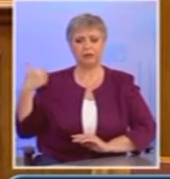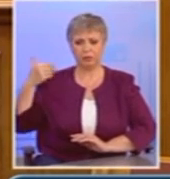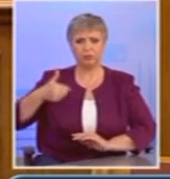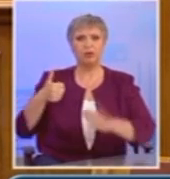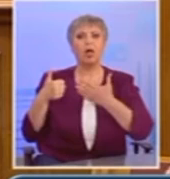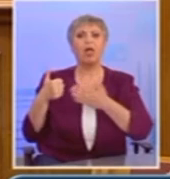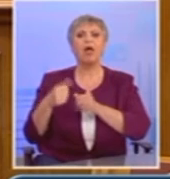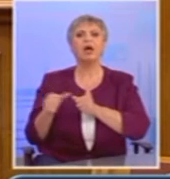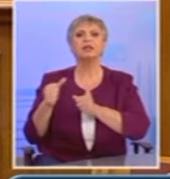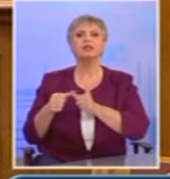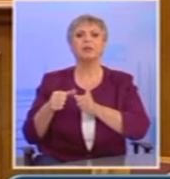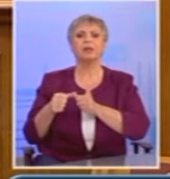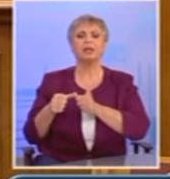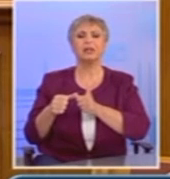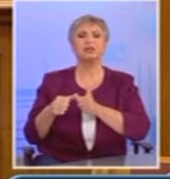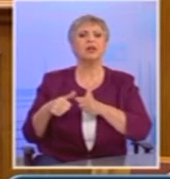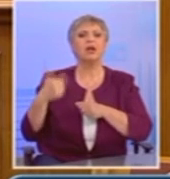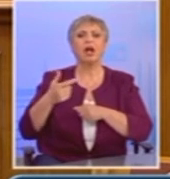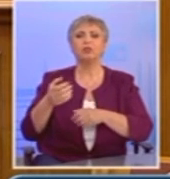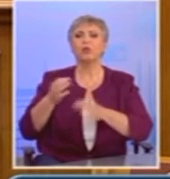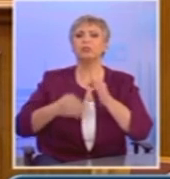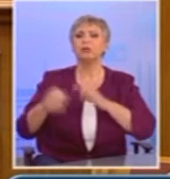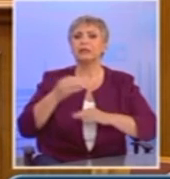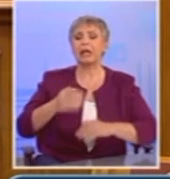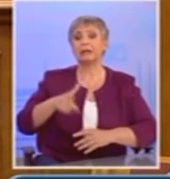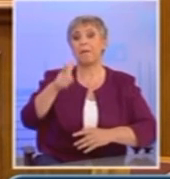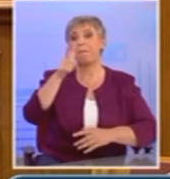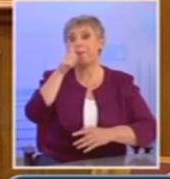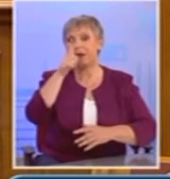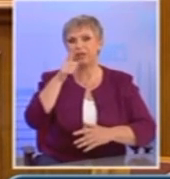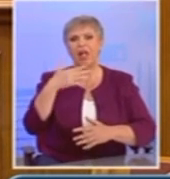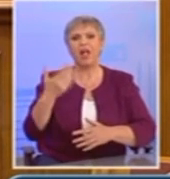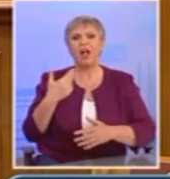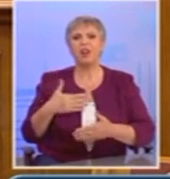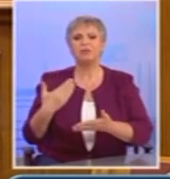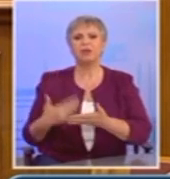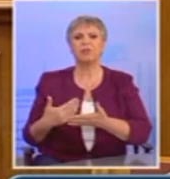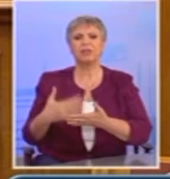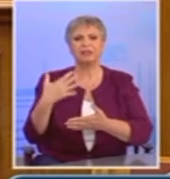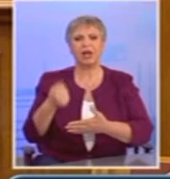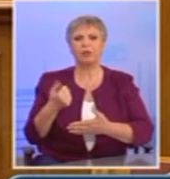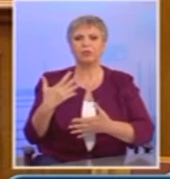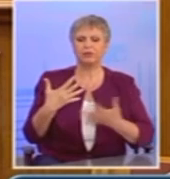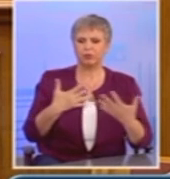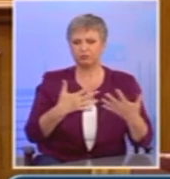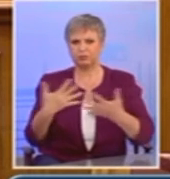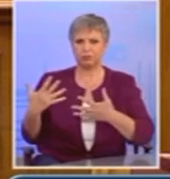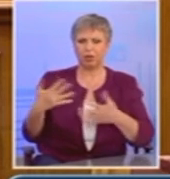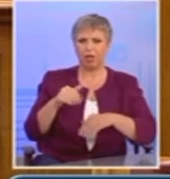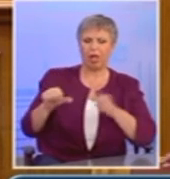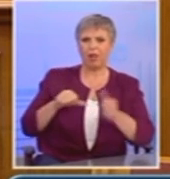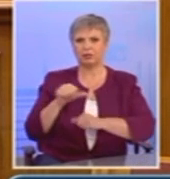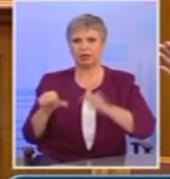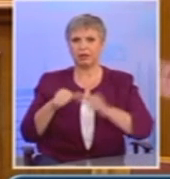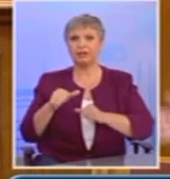η δίθεν περήφανη αλλά στην πραγματικότητα αλλοπρόσαλη και επικίνδυνη διαπραγμάτευση του Πρωθυπουργού,